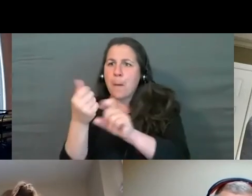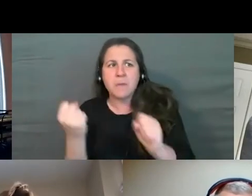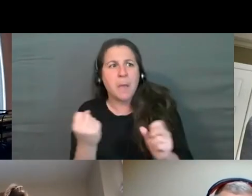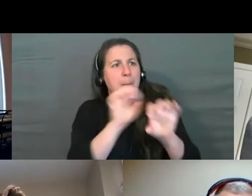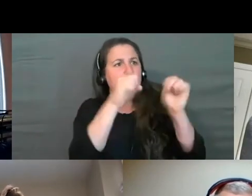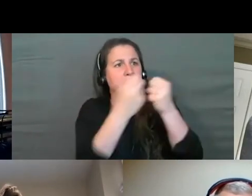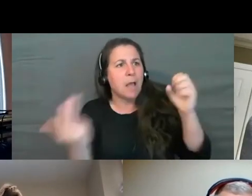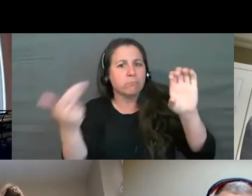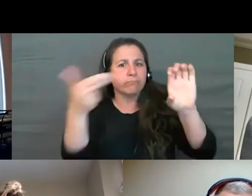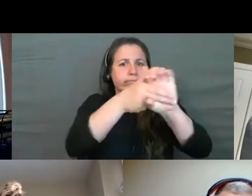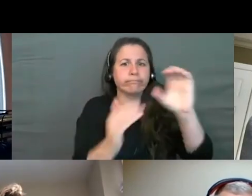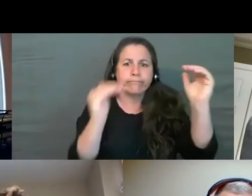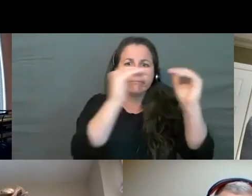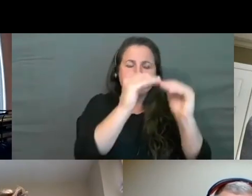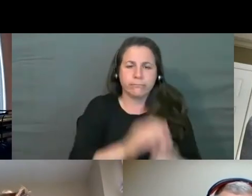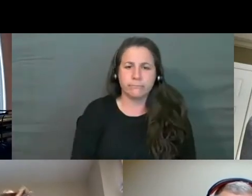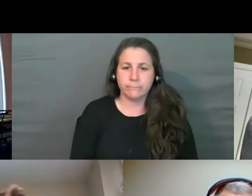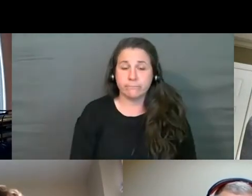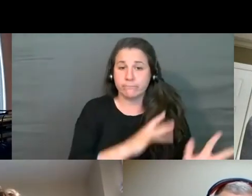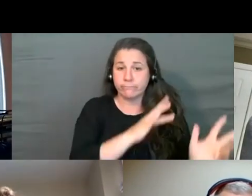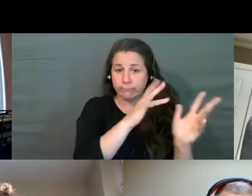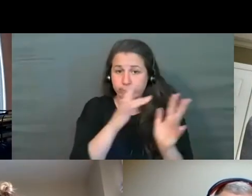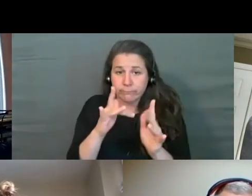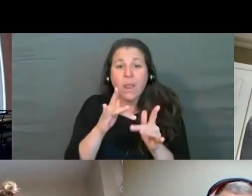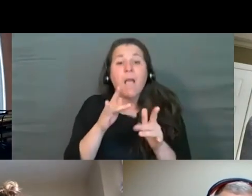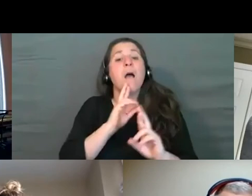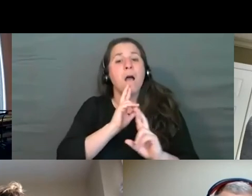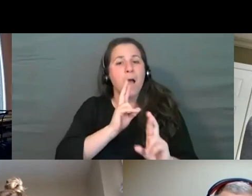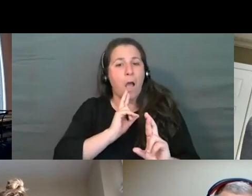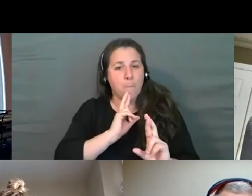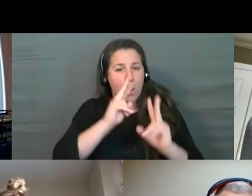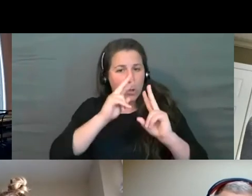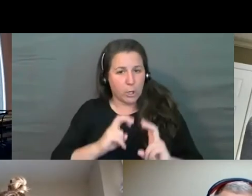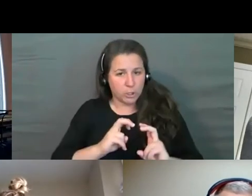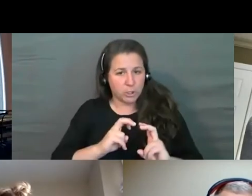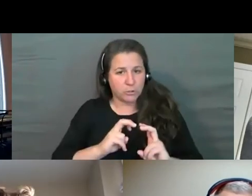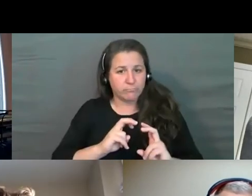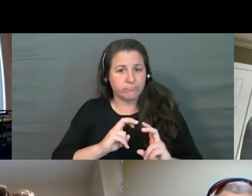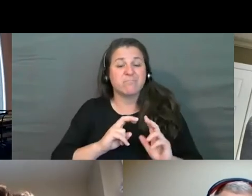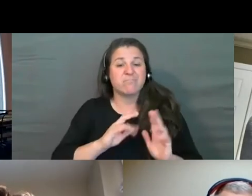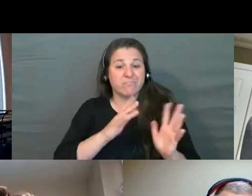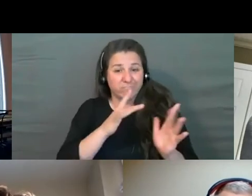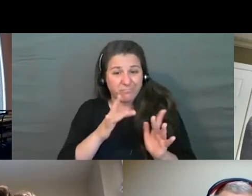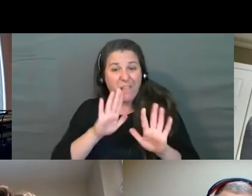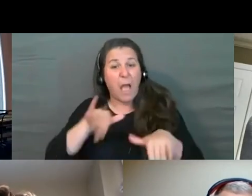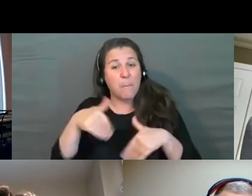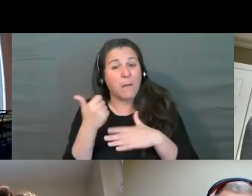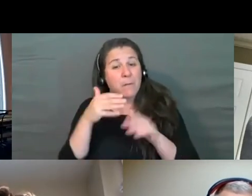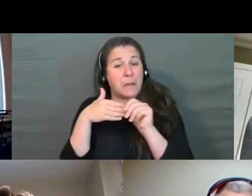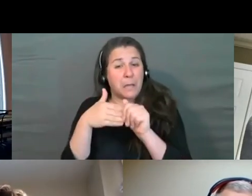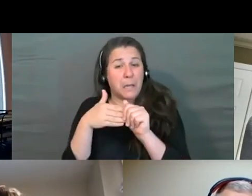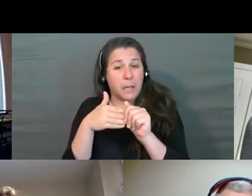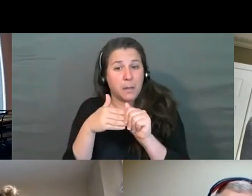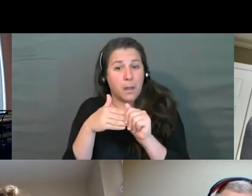ça, il y a eu un rapport de recherche, puis il y a eu un guide d'implantation du télétravail aussi. Donc,